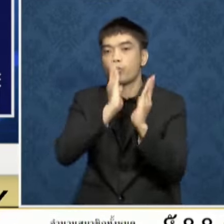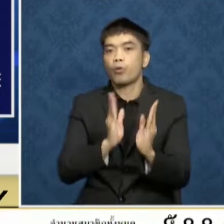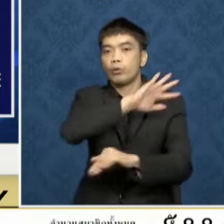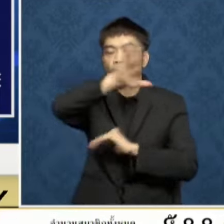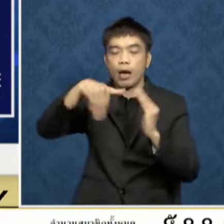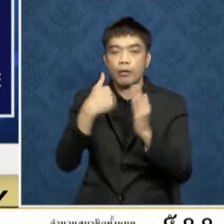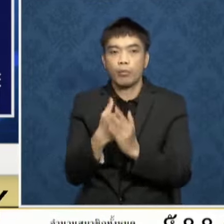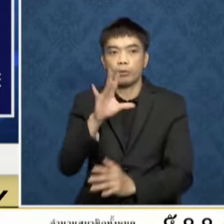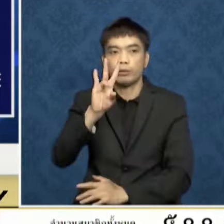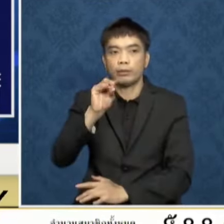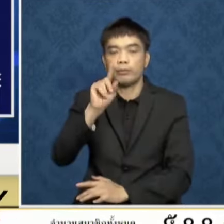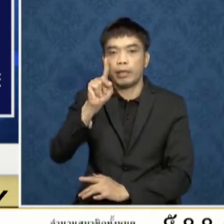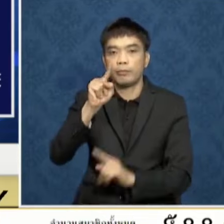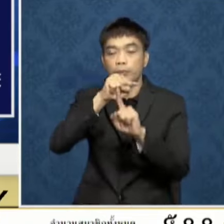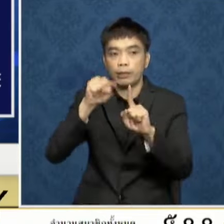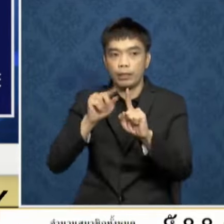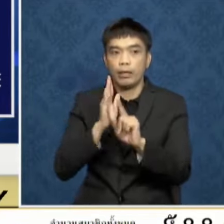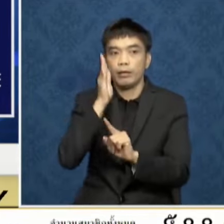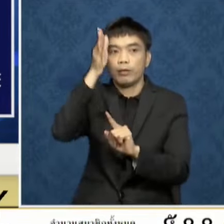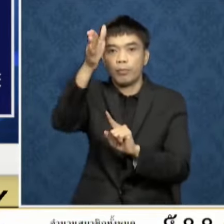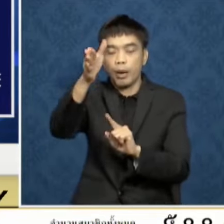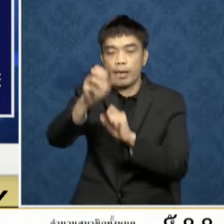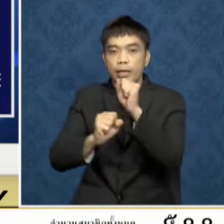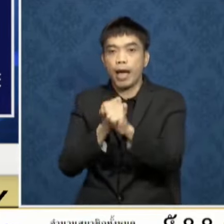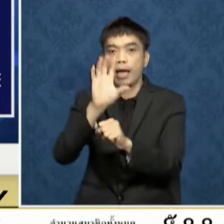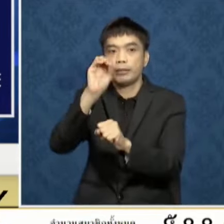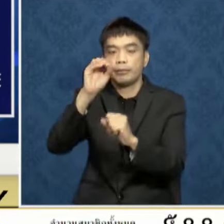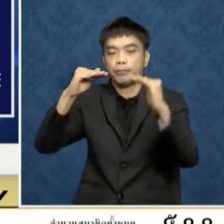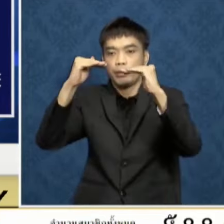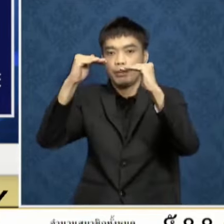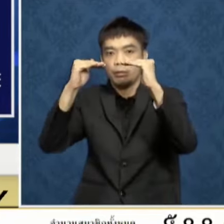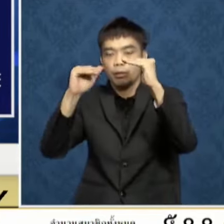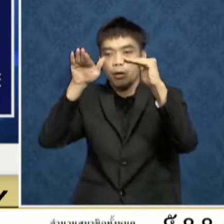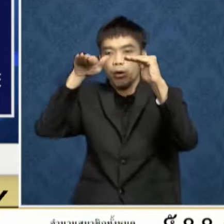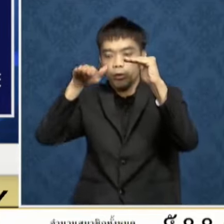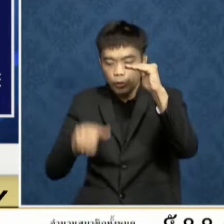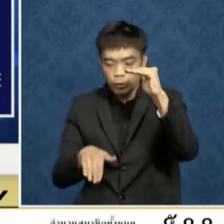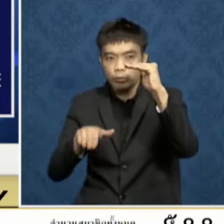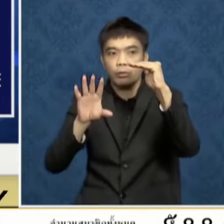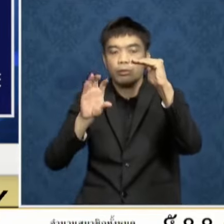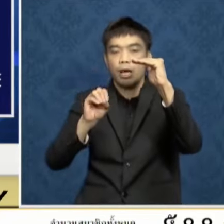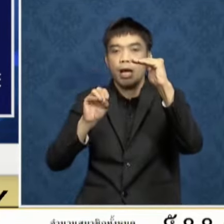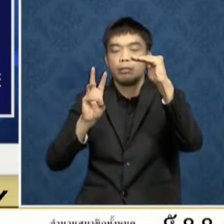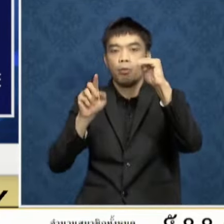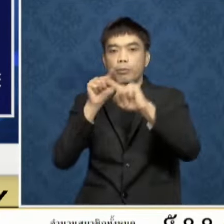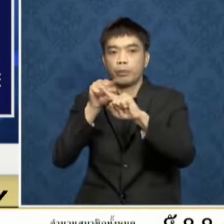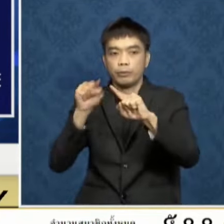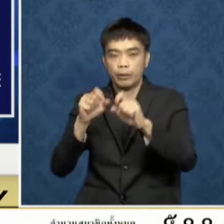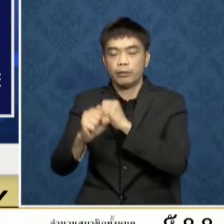คะและอีกใน 50ปีข้างหน้าจำนวนประชากรจะลดลงเหลือเพียงแค่ 56%ในปี